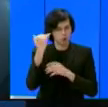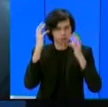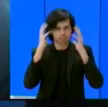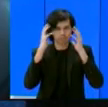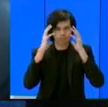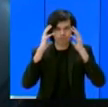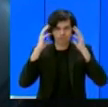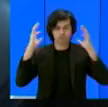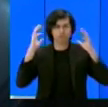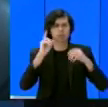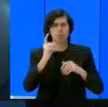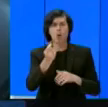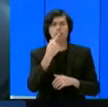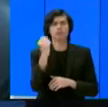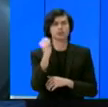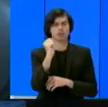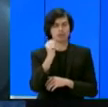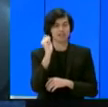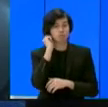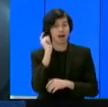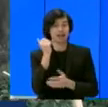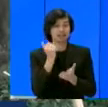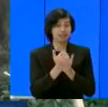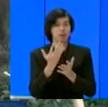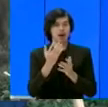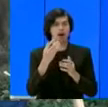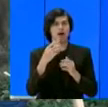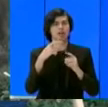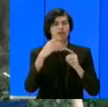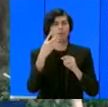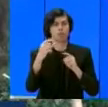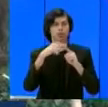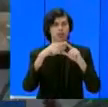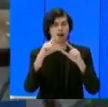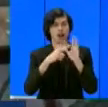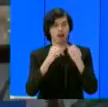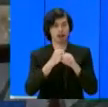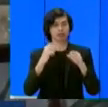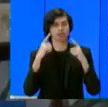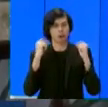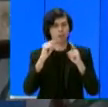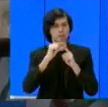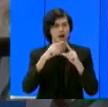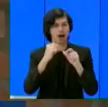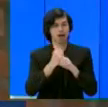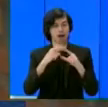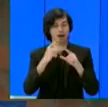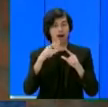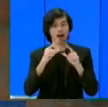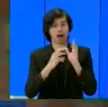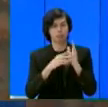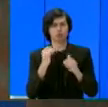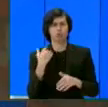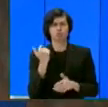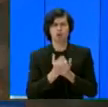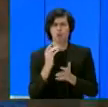dialaminya sejak 5 tahun silam terus membesar karena tak diobati. Wanita asal kampung Talang Jawa Pagar Alam ini sebetulnya bukan tak ingin